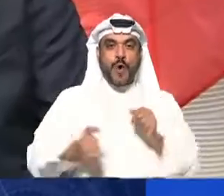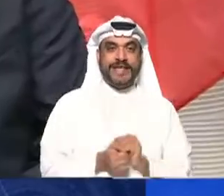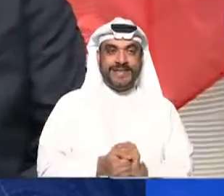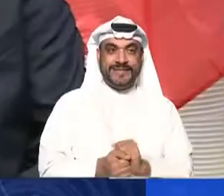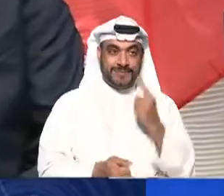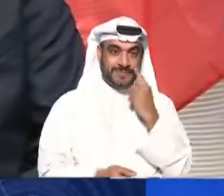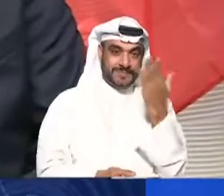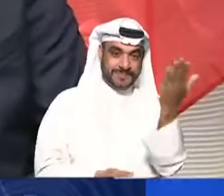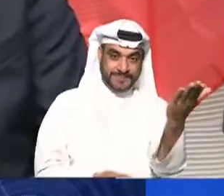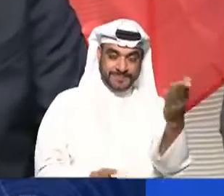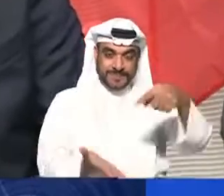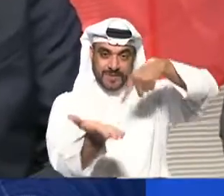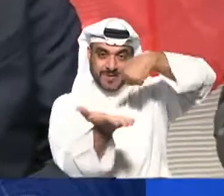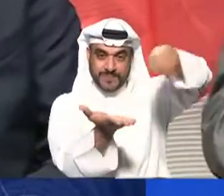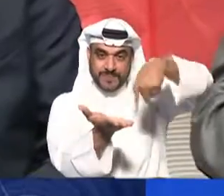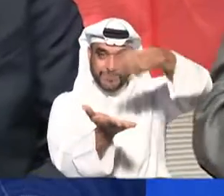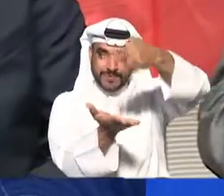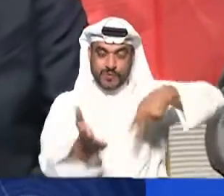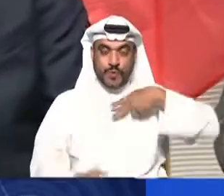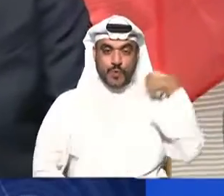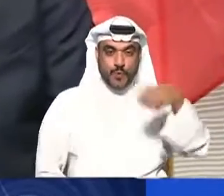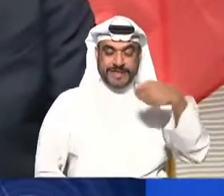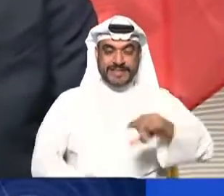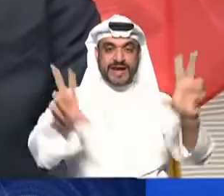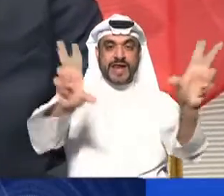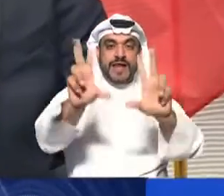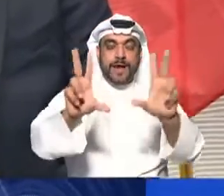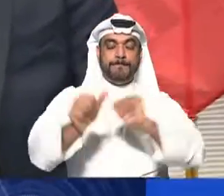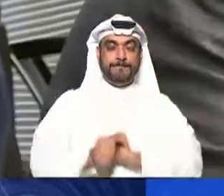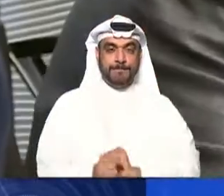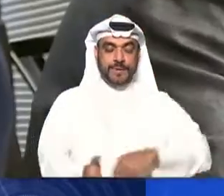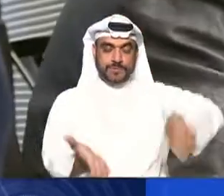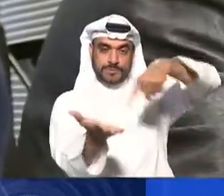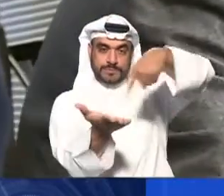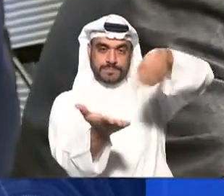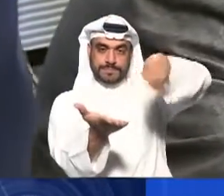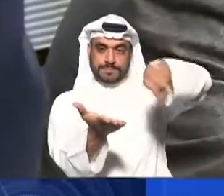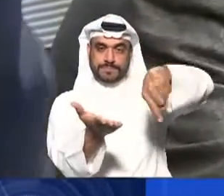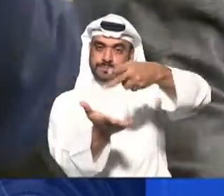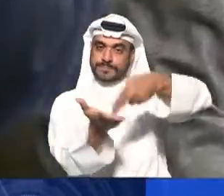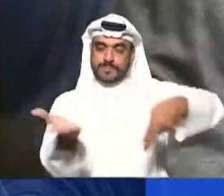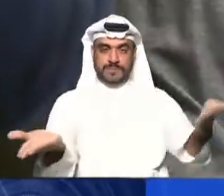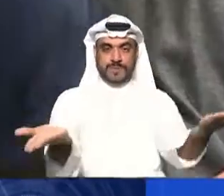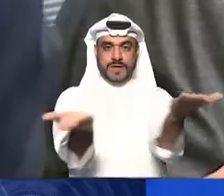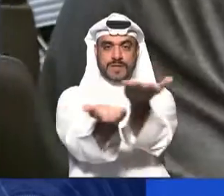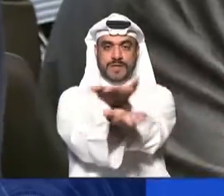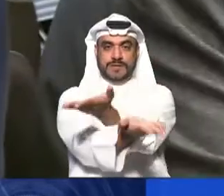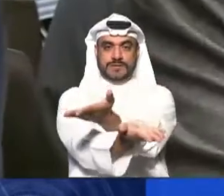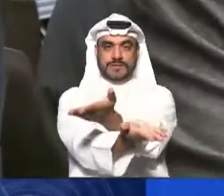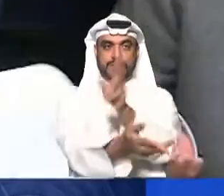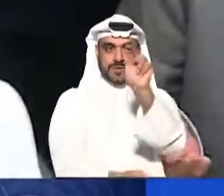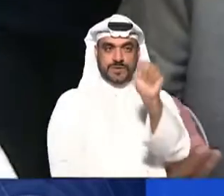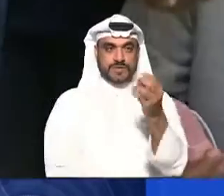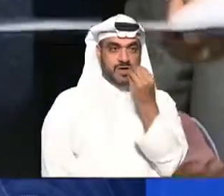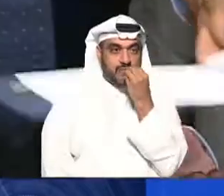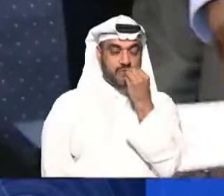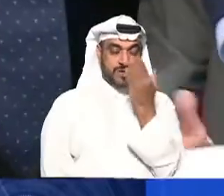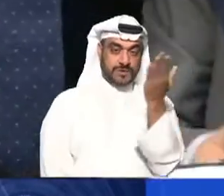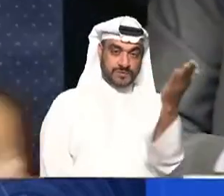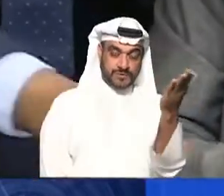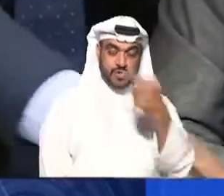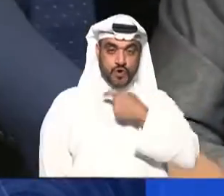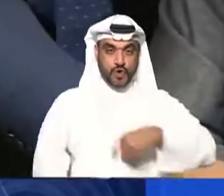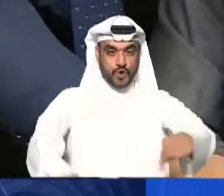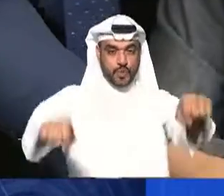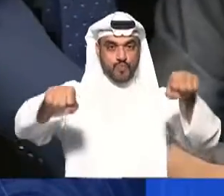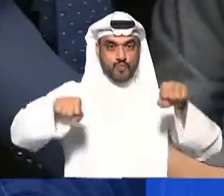عن الكويت معالي وزير الأعلام وزير الدولة لشؤون الشباب محمد ناصر الجبري وعن منظمة الفاو مديرها